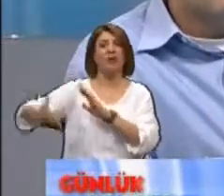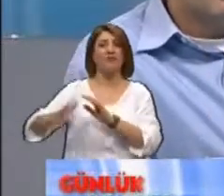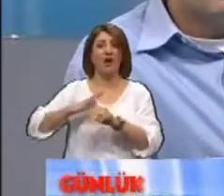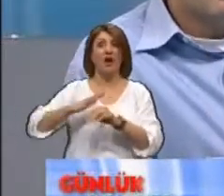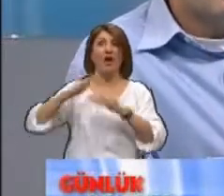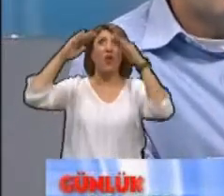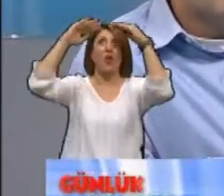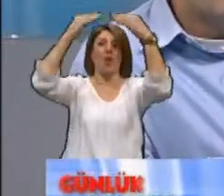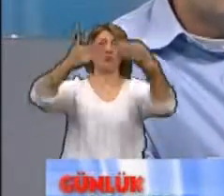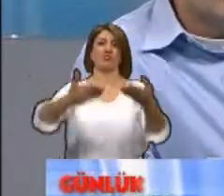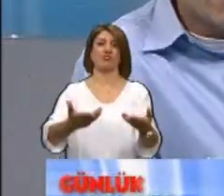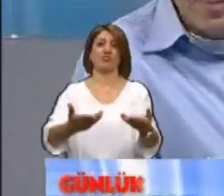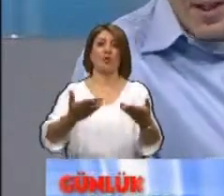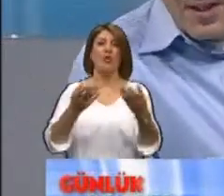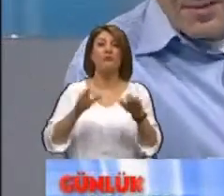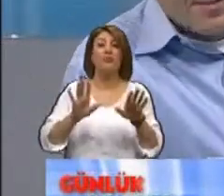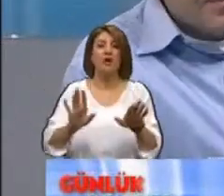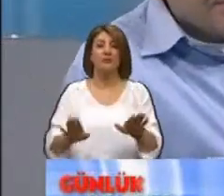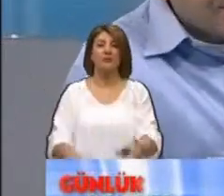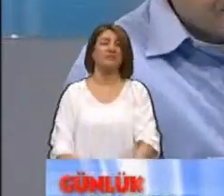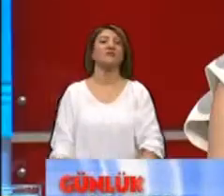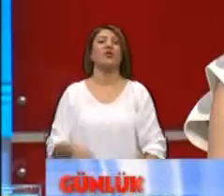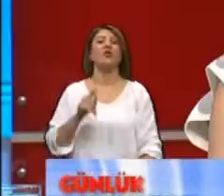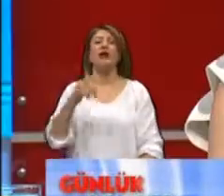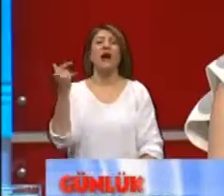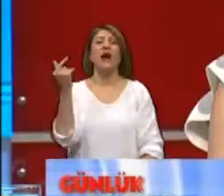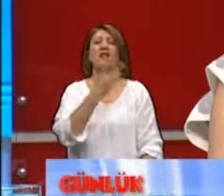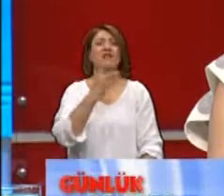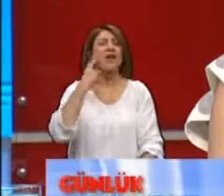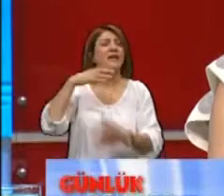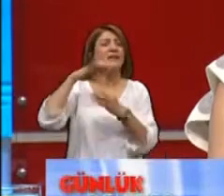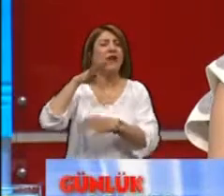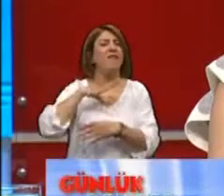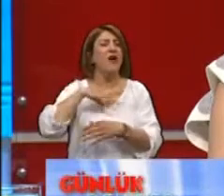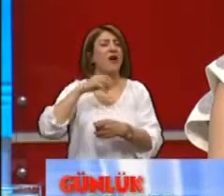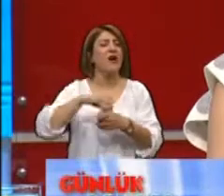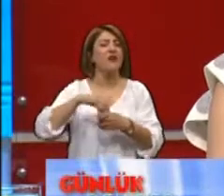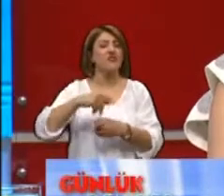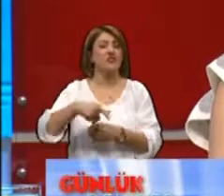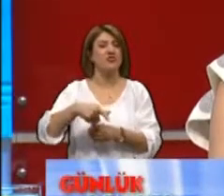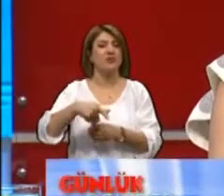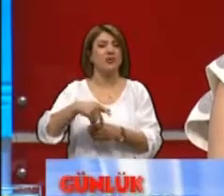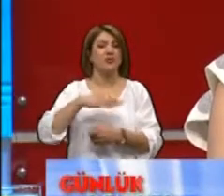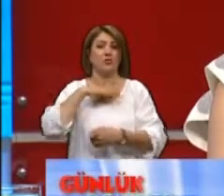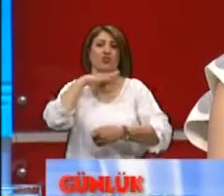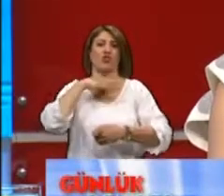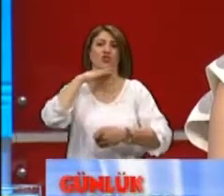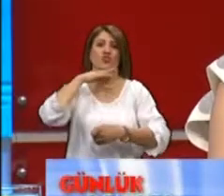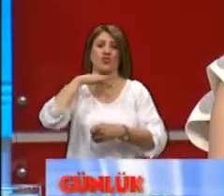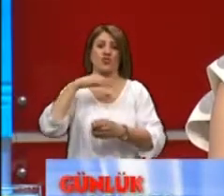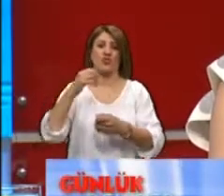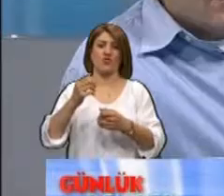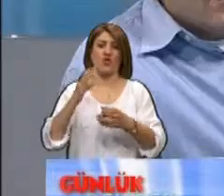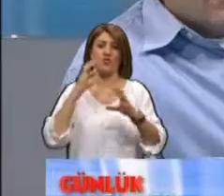cam ve komple. Evet. Komple. Müthiş ya. Peki orada kaç yolcu vardı ben merak ediyorum. Var mıydı yani var, yolcu? Tabii, sen bilir misin götürür öyle zaten bir